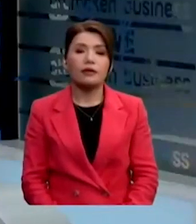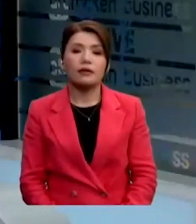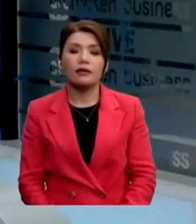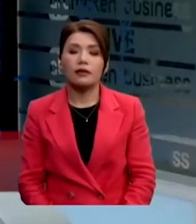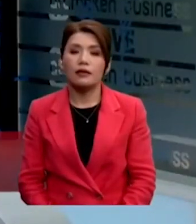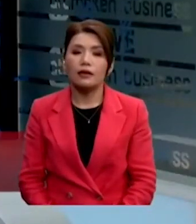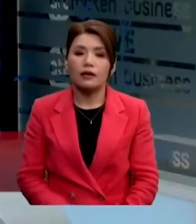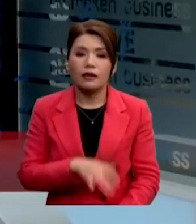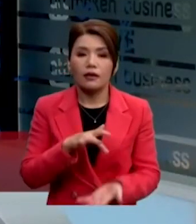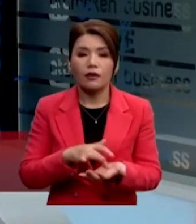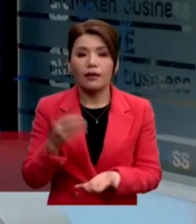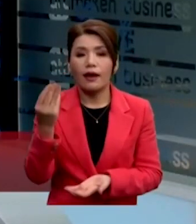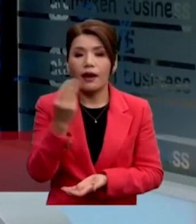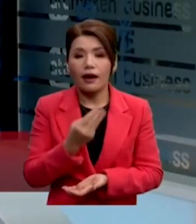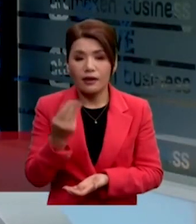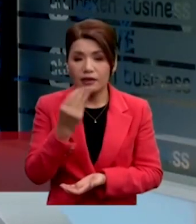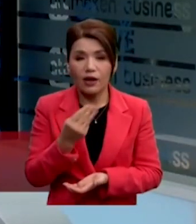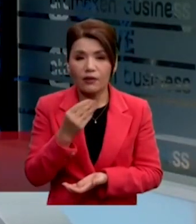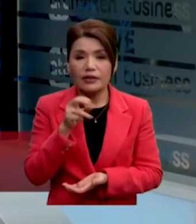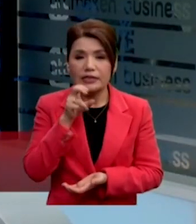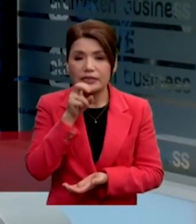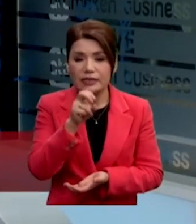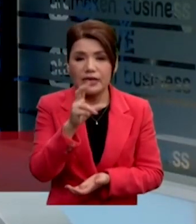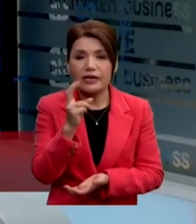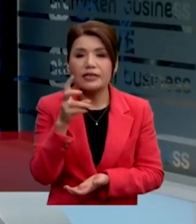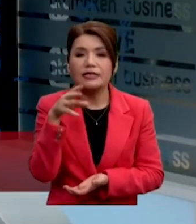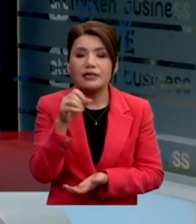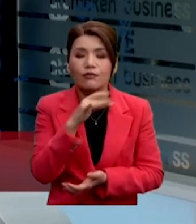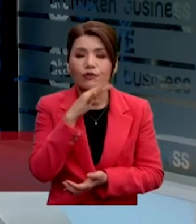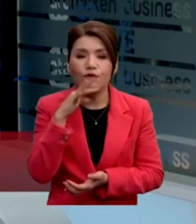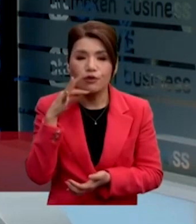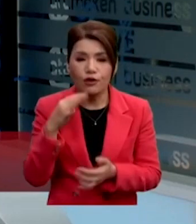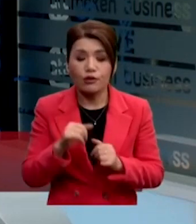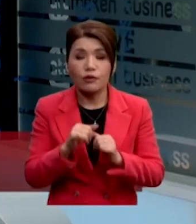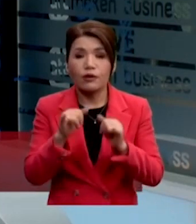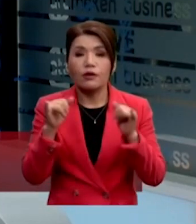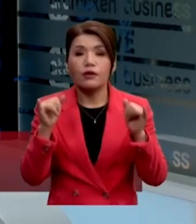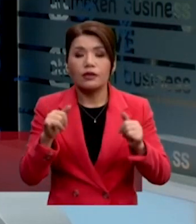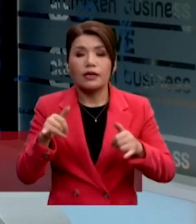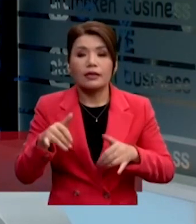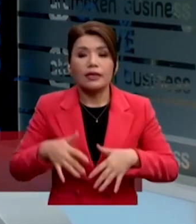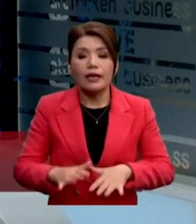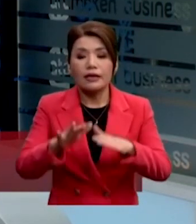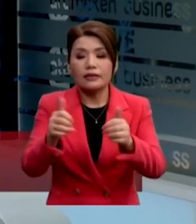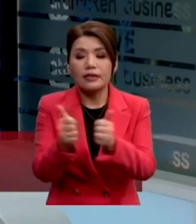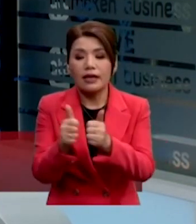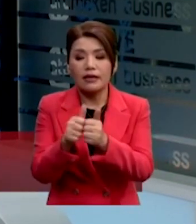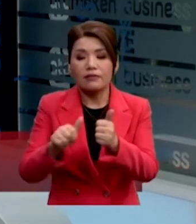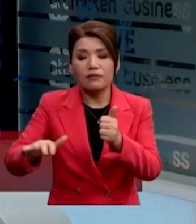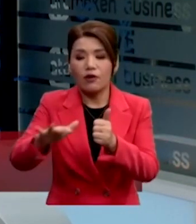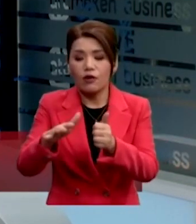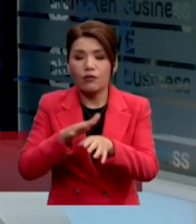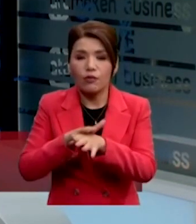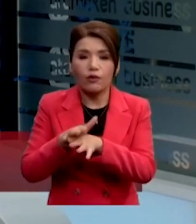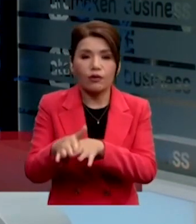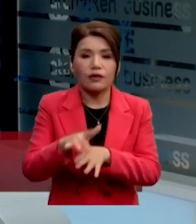Ал Актоо қаласында егеу құйрықтары қаптады. Кеміргіштердің соңғы жылдары көбейгені сонша теңіз жағалауын жаулап алған тұрғындар үй